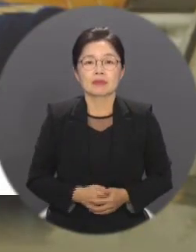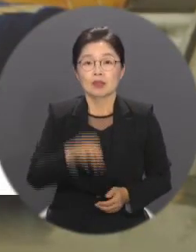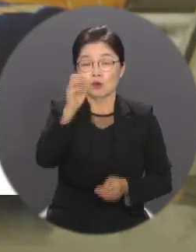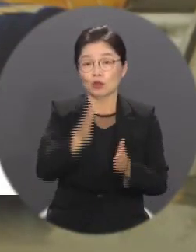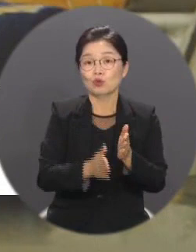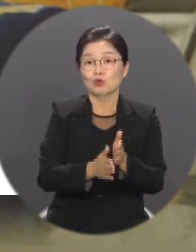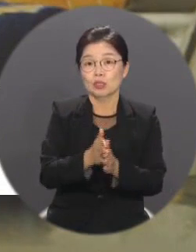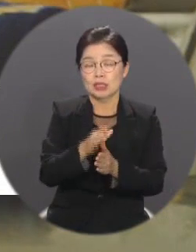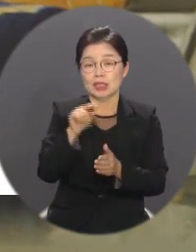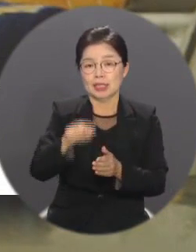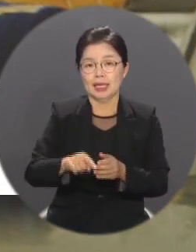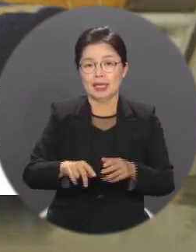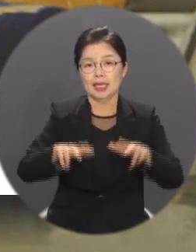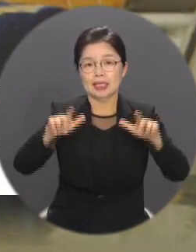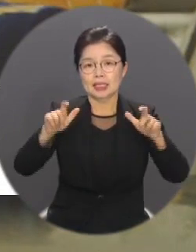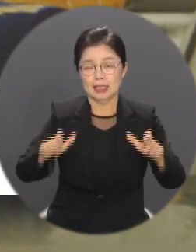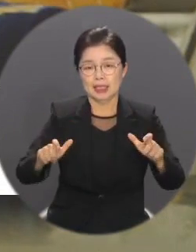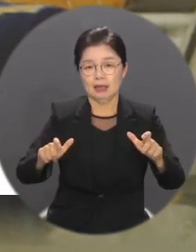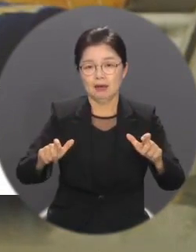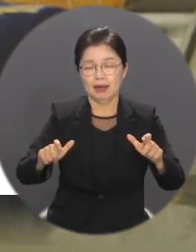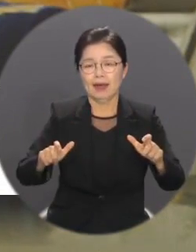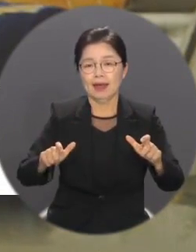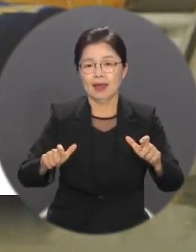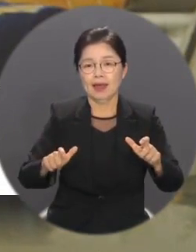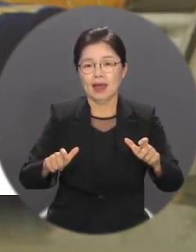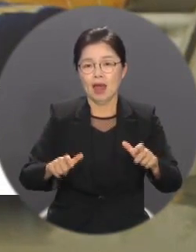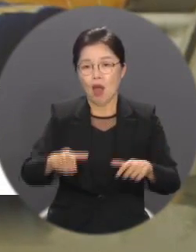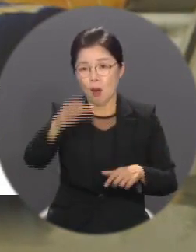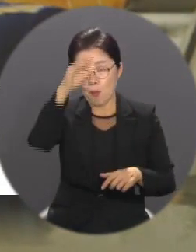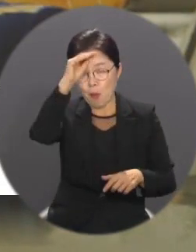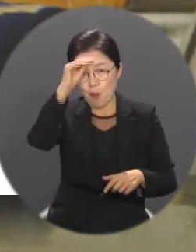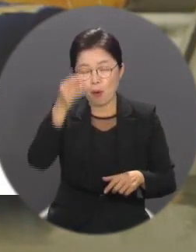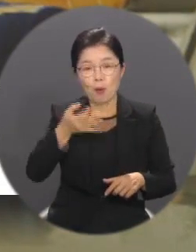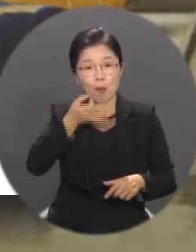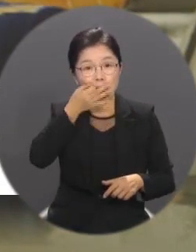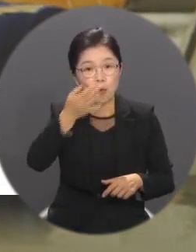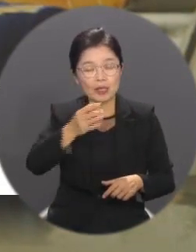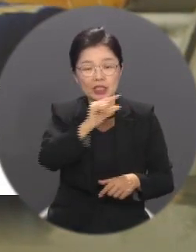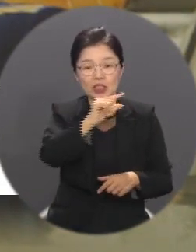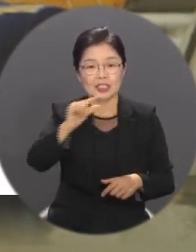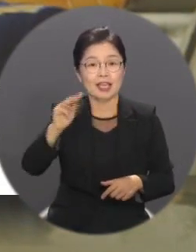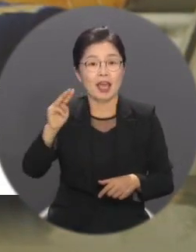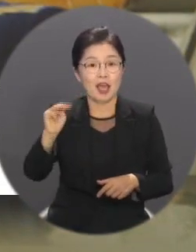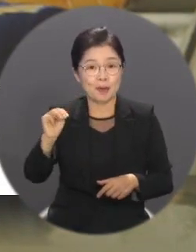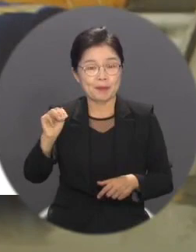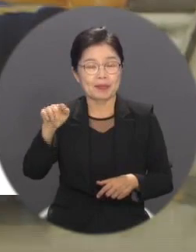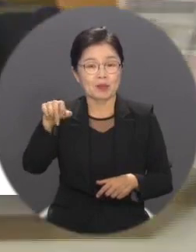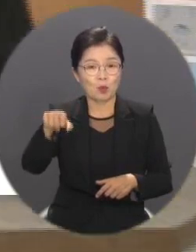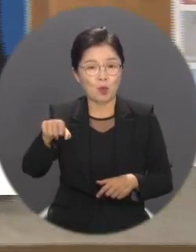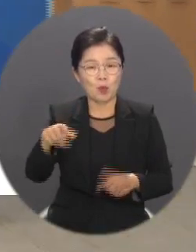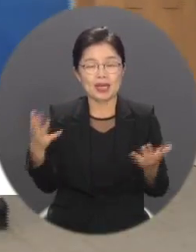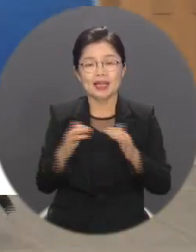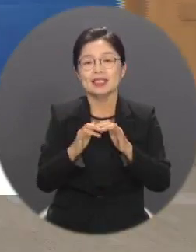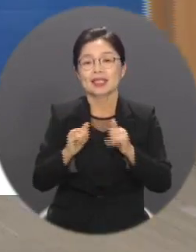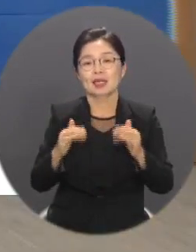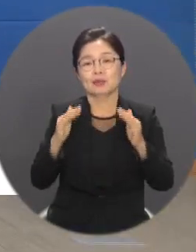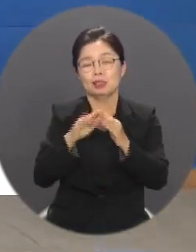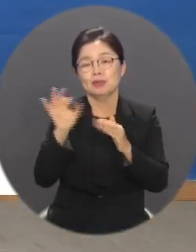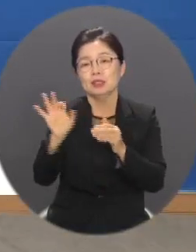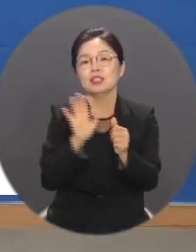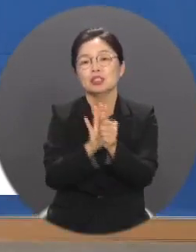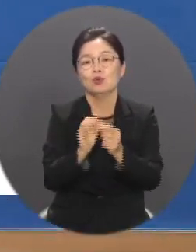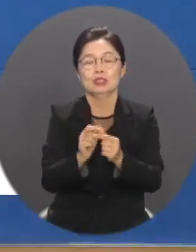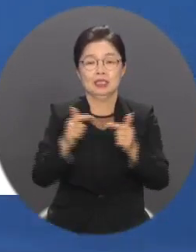광주시가 지역 상생 0 일자리 모델인 광주 글로벌 모터스 노동자 들의 죽어 지원을 확대해 나가기로 했습니다